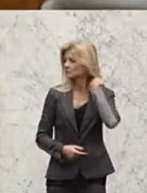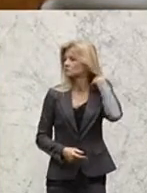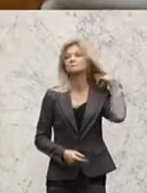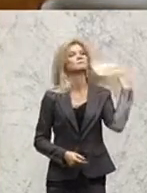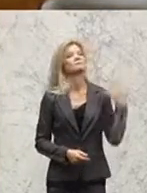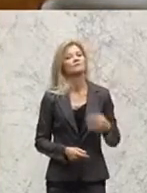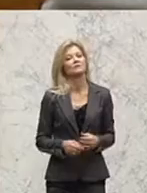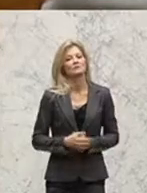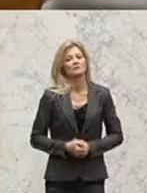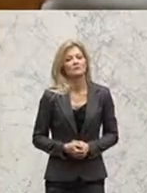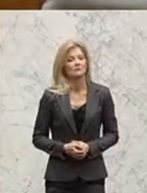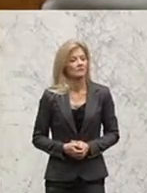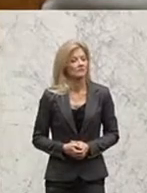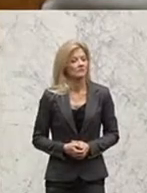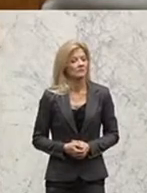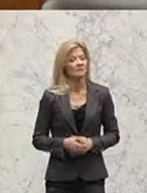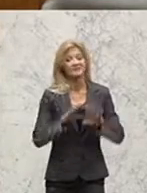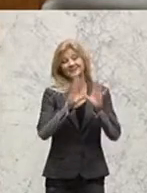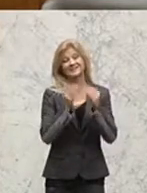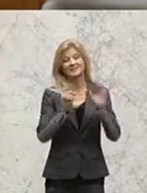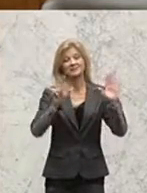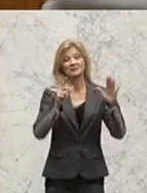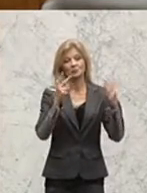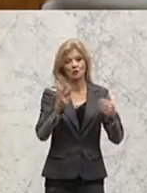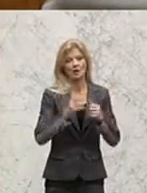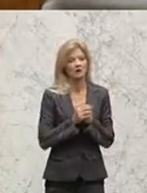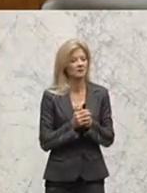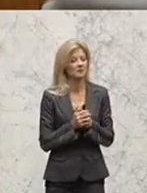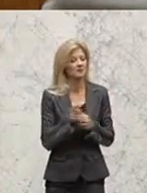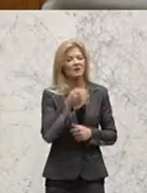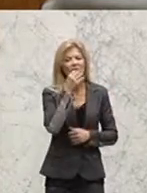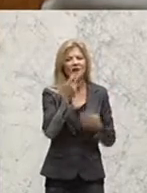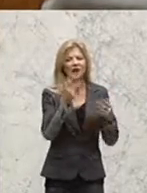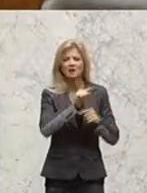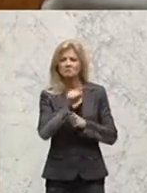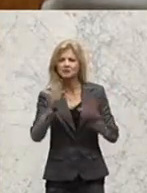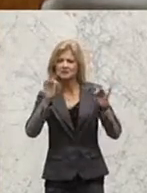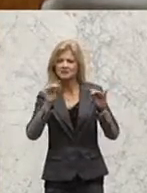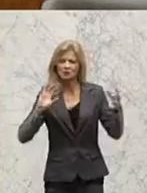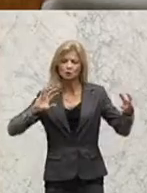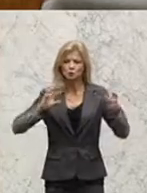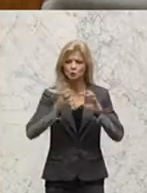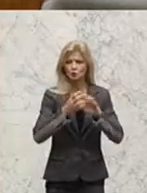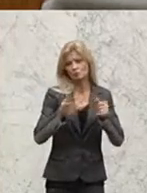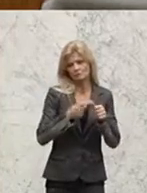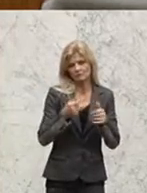Es sind 87 an der Zahl. Frage 8 bis 10, wenn ich die zusammenfassen darf.